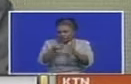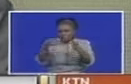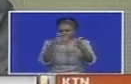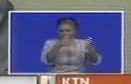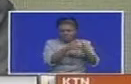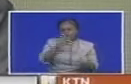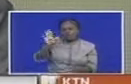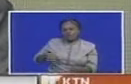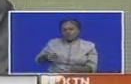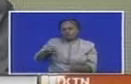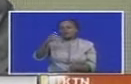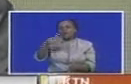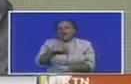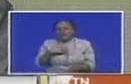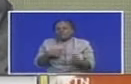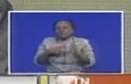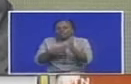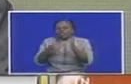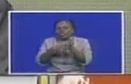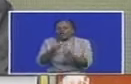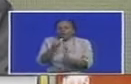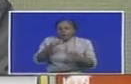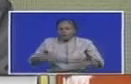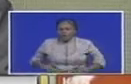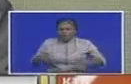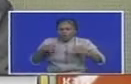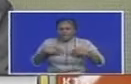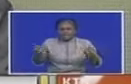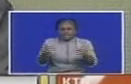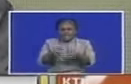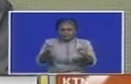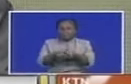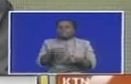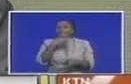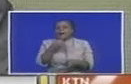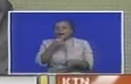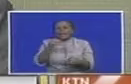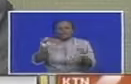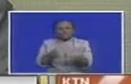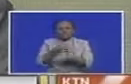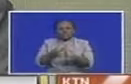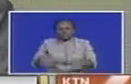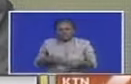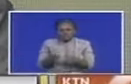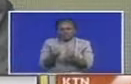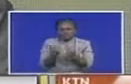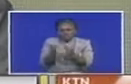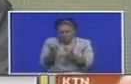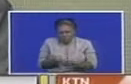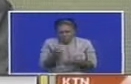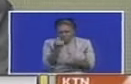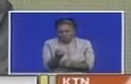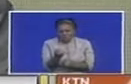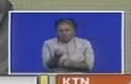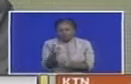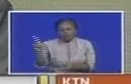kike kuvaa mavazi ya kuonyesha sehemu zao za mwili, mbali na wanaume kuzuiliwa kuvaa suruali za kuabana. Lofty Matambo na